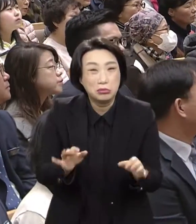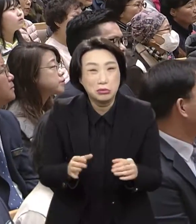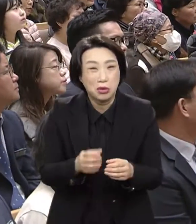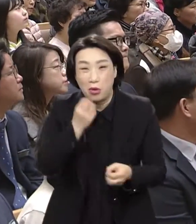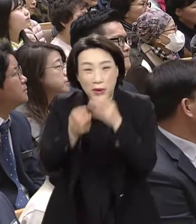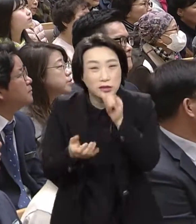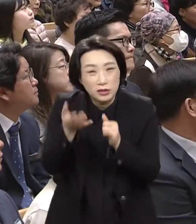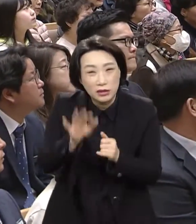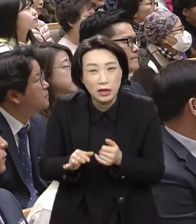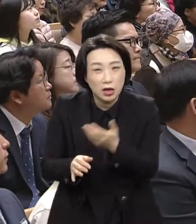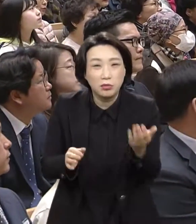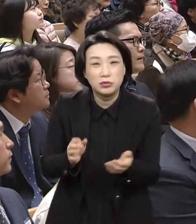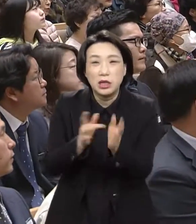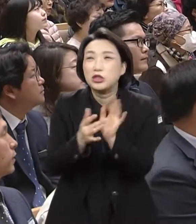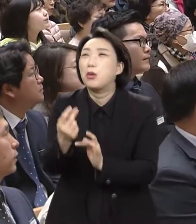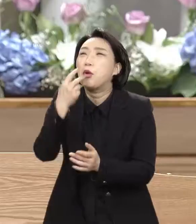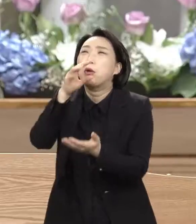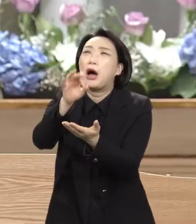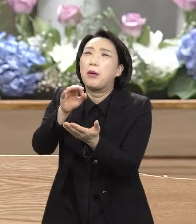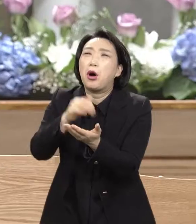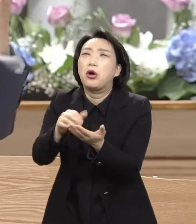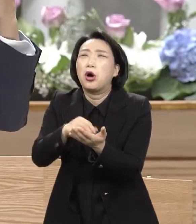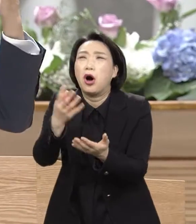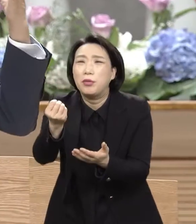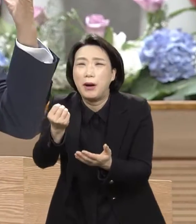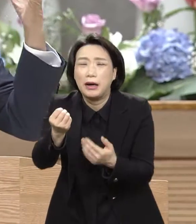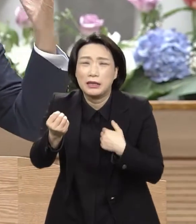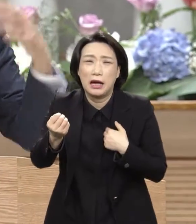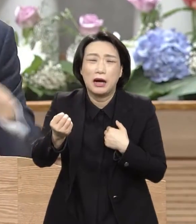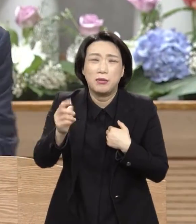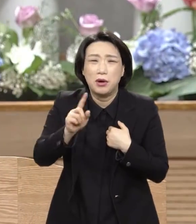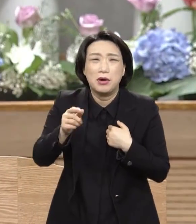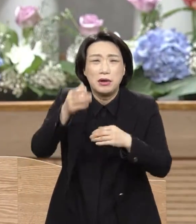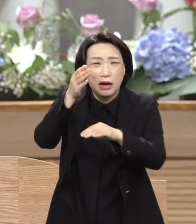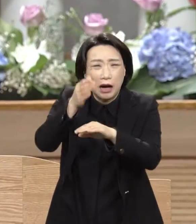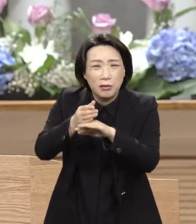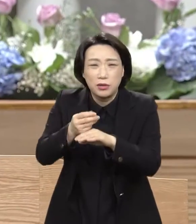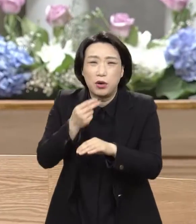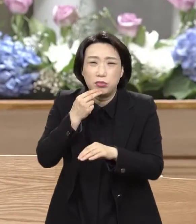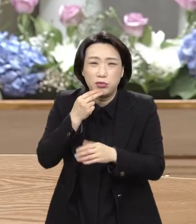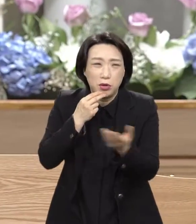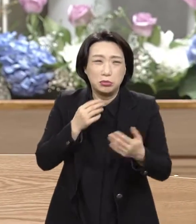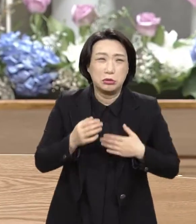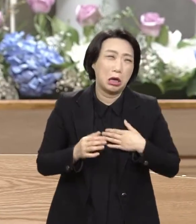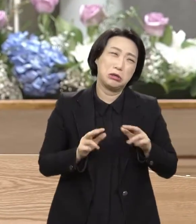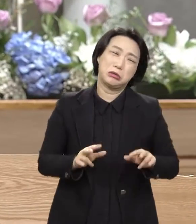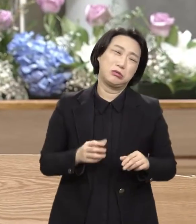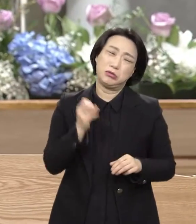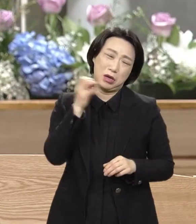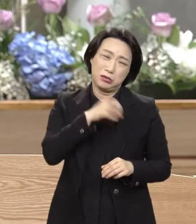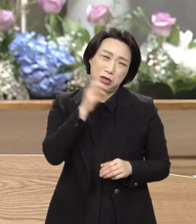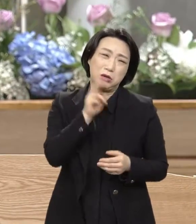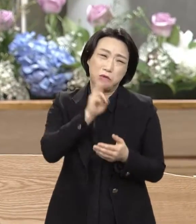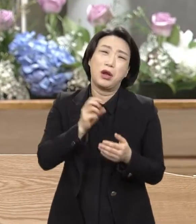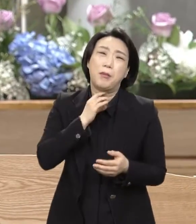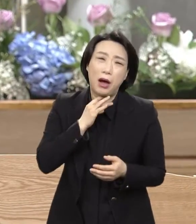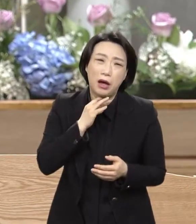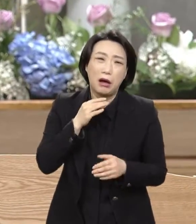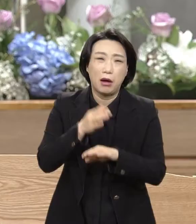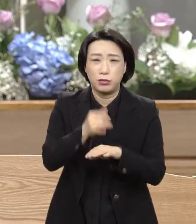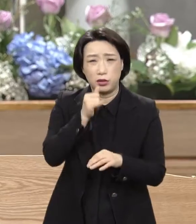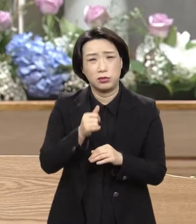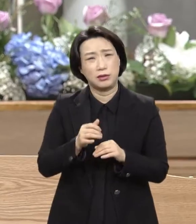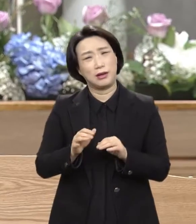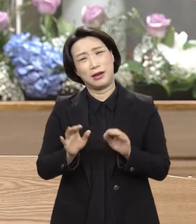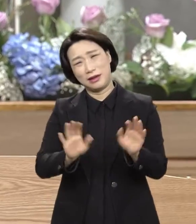얼마짜린가 빚 갚을 생각은 안 하고 그냥 가진 것만 감사해요. 그래서 우리는 빚진 자로 돼.